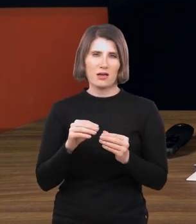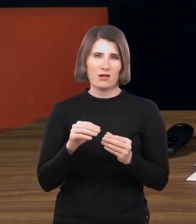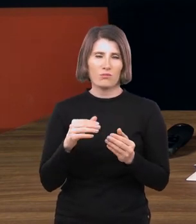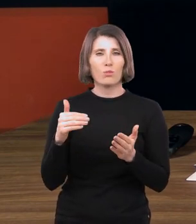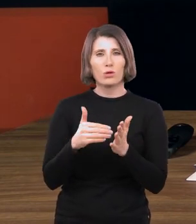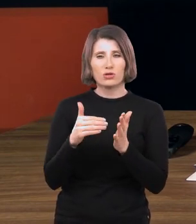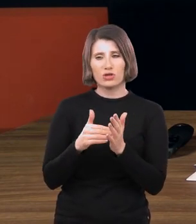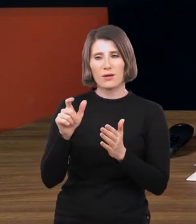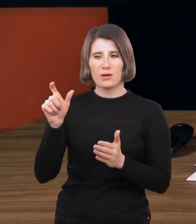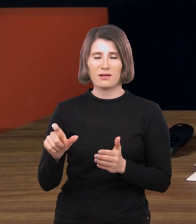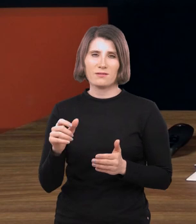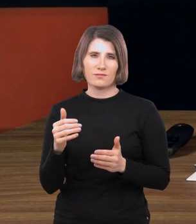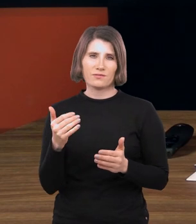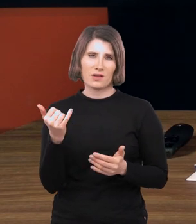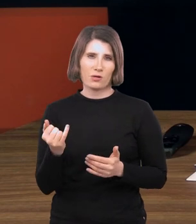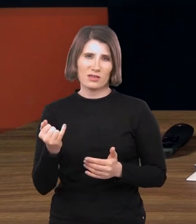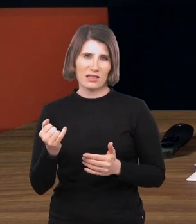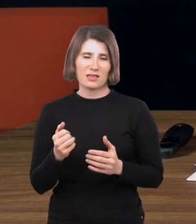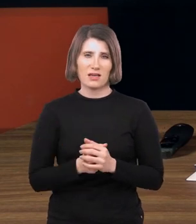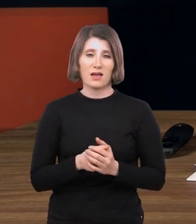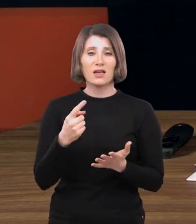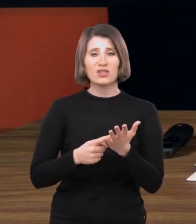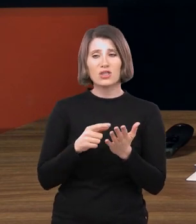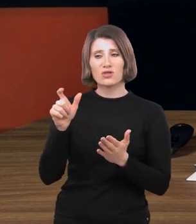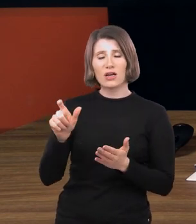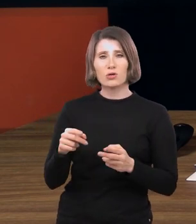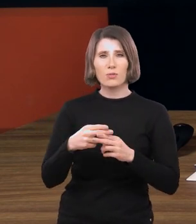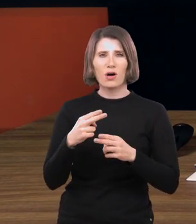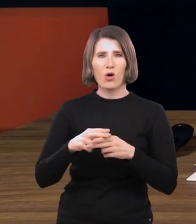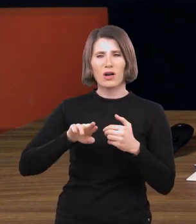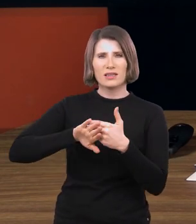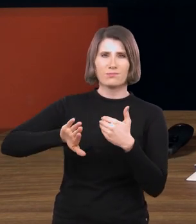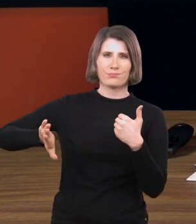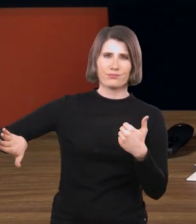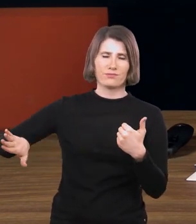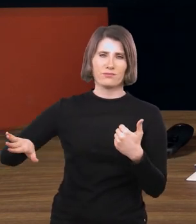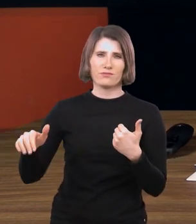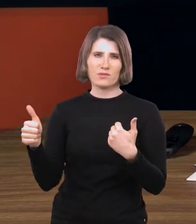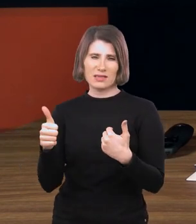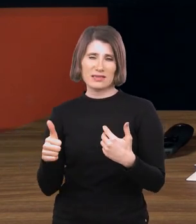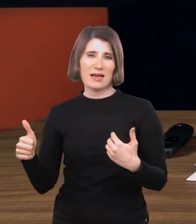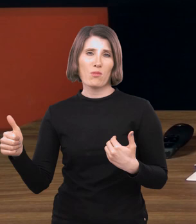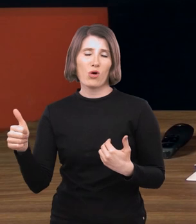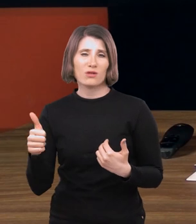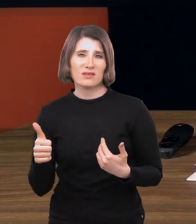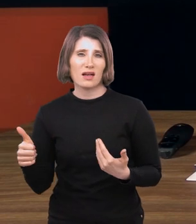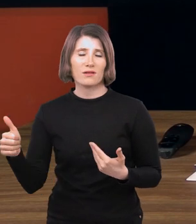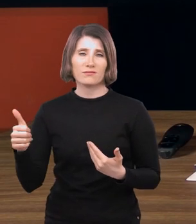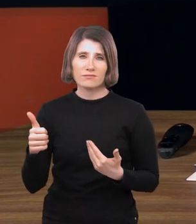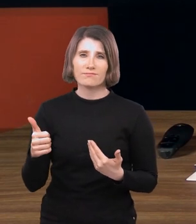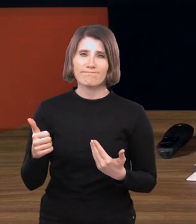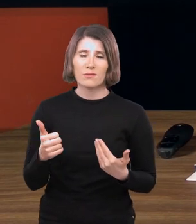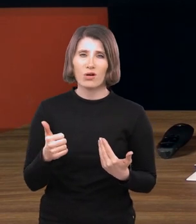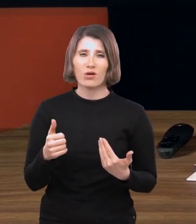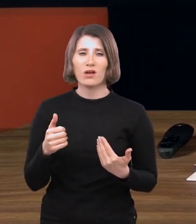Często osoby te są spychane gdzieś na margines klasy, często są wyalienowane, często